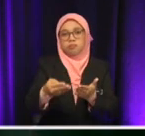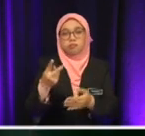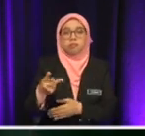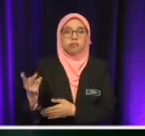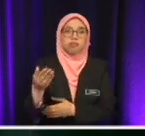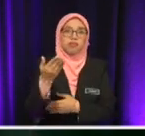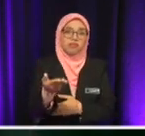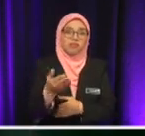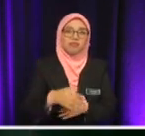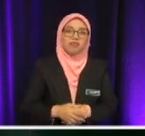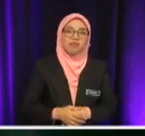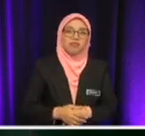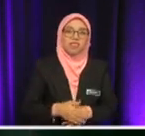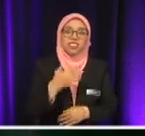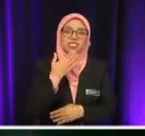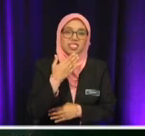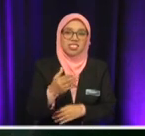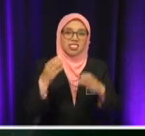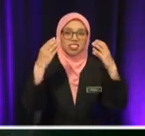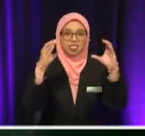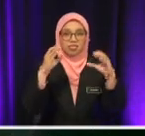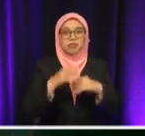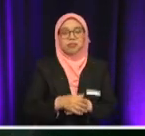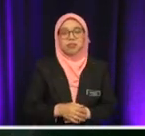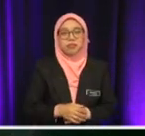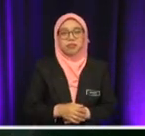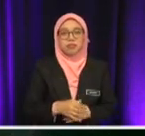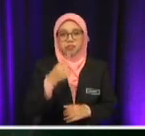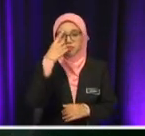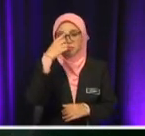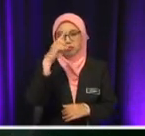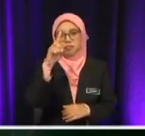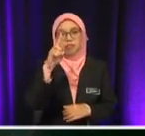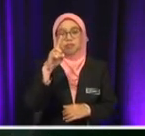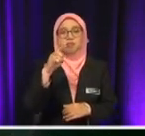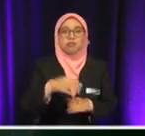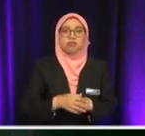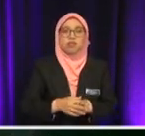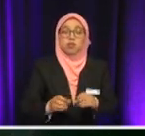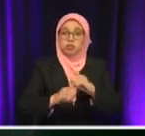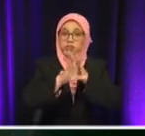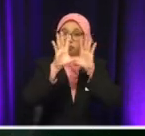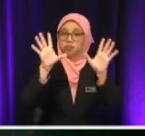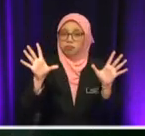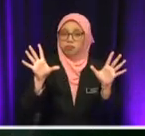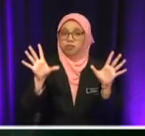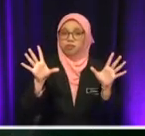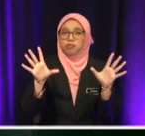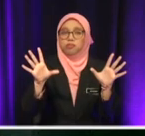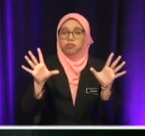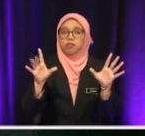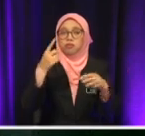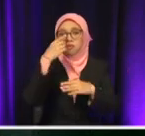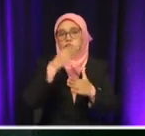Terima kasih Cikgu Ida di atas penerangan bagi mata pelajaran asuhan dan pendidikan awal kanak-kanak bagi bahagian